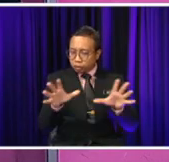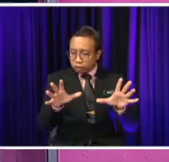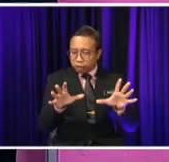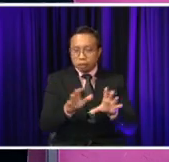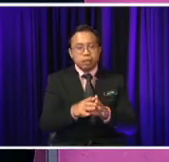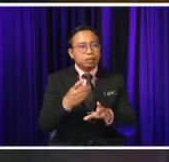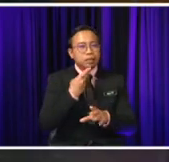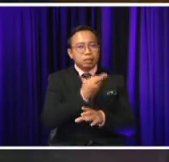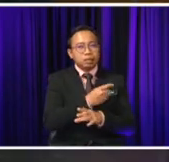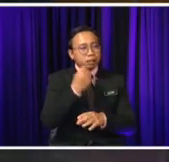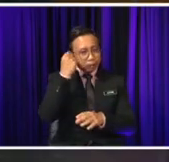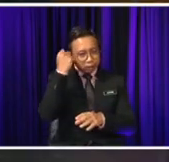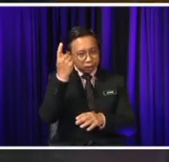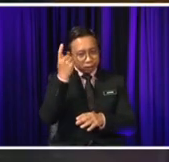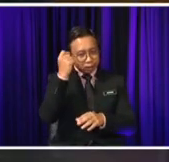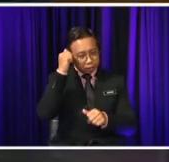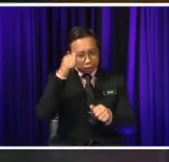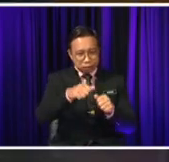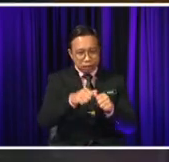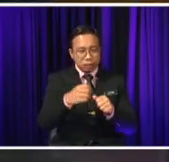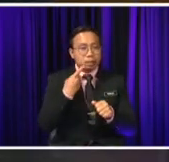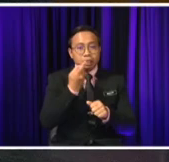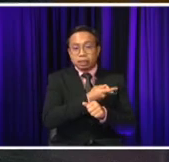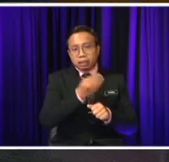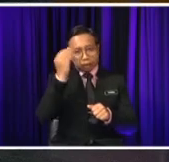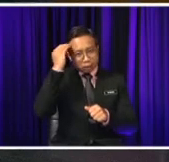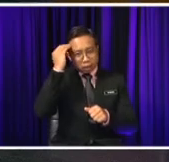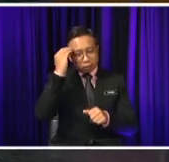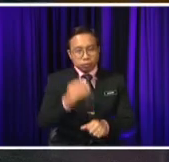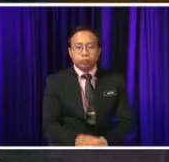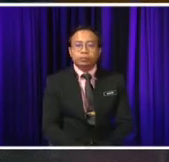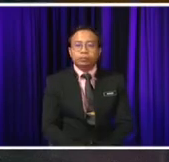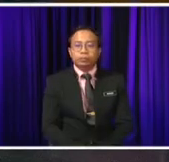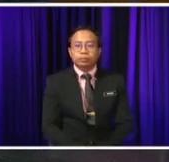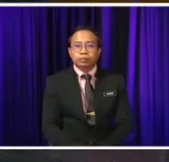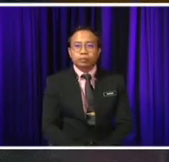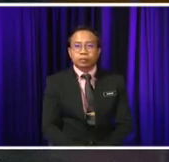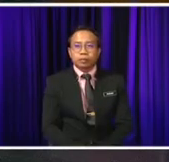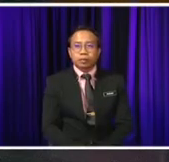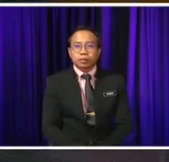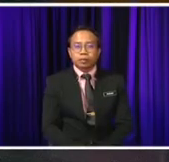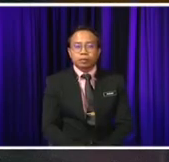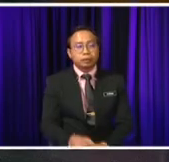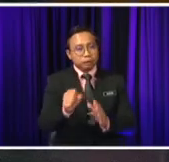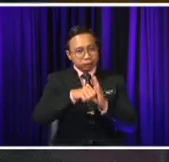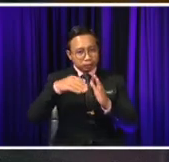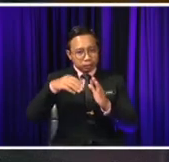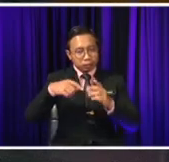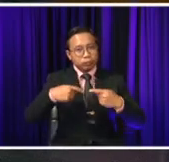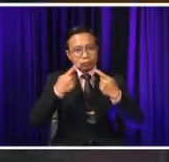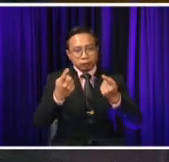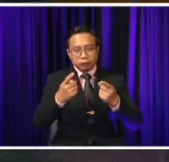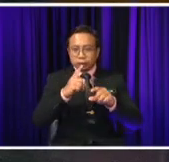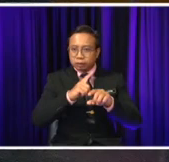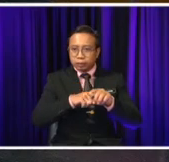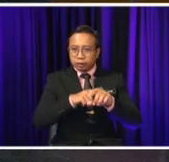pahami dan kita hafal kita pecahkan kepada yang kita ketahui gitu Jadi sebelum kita pergi kepada